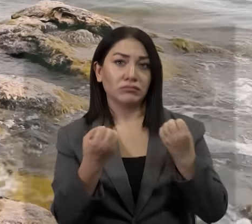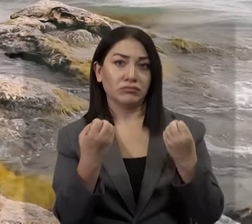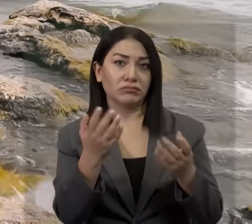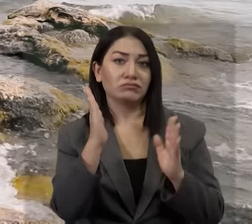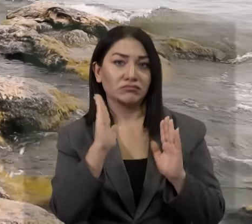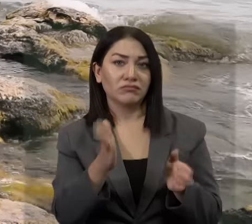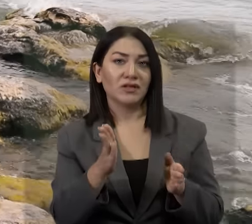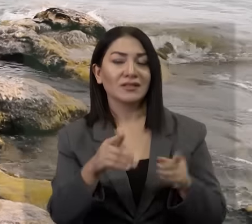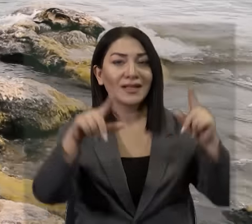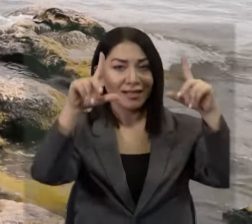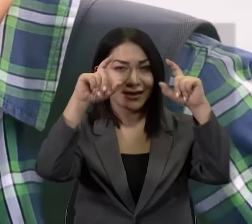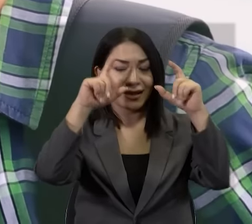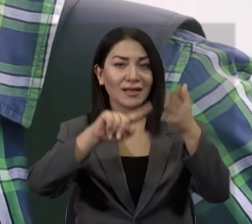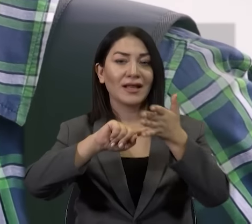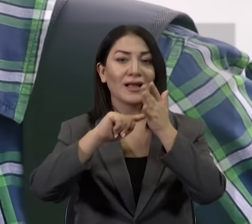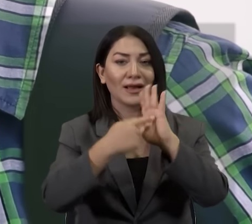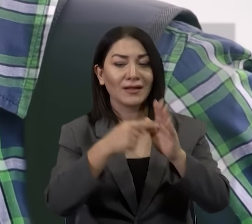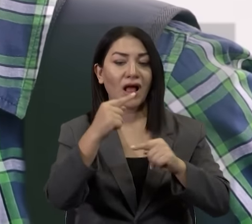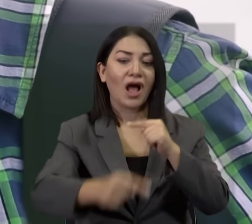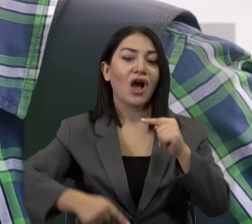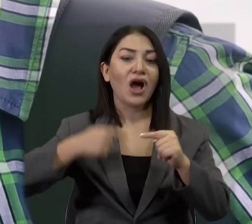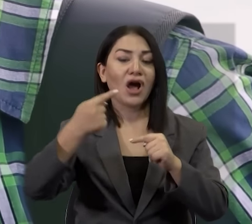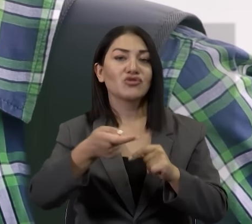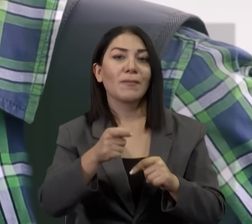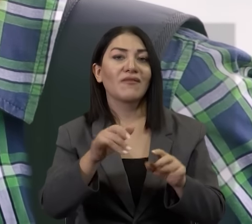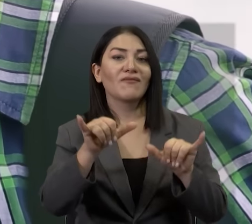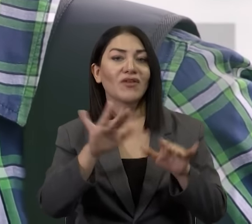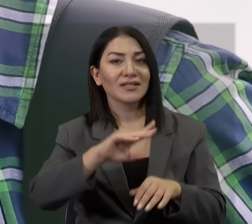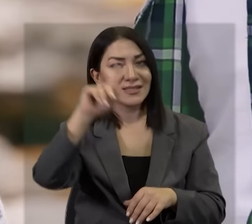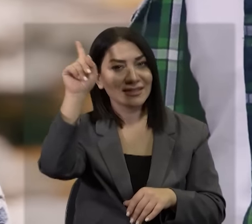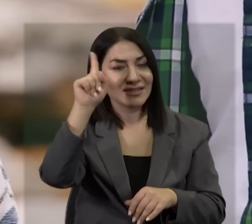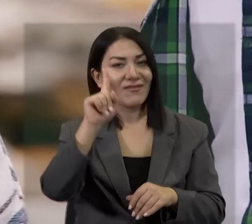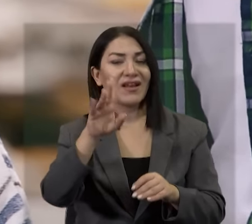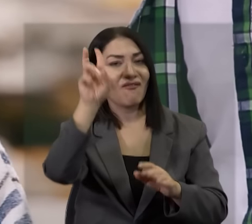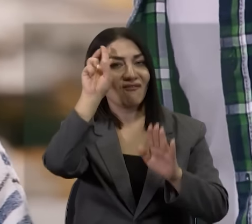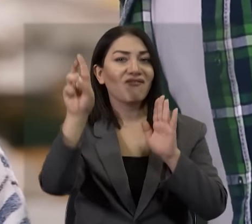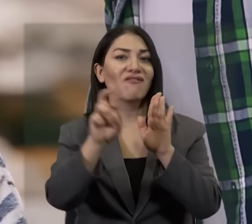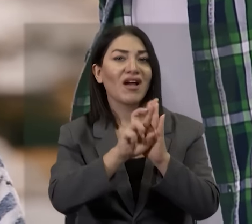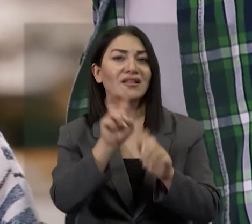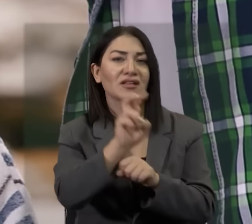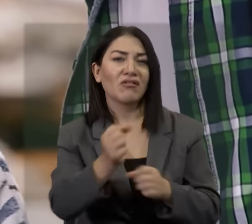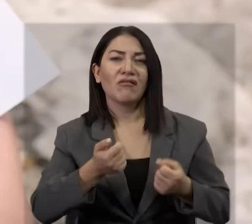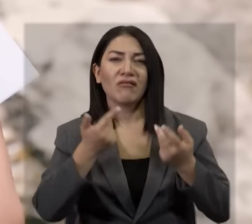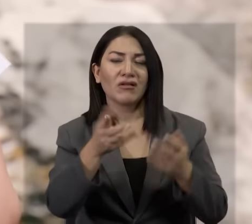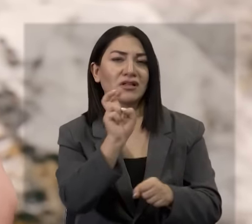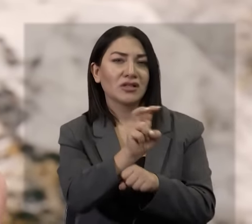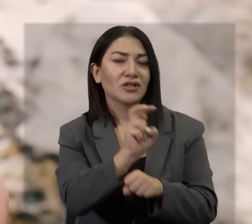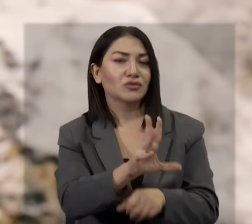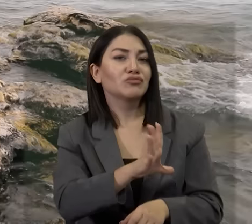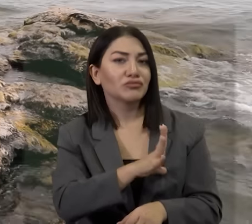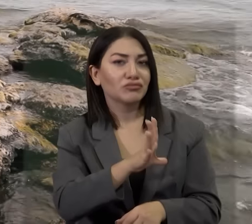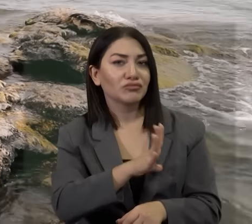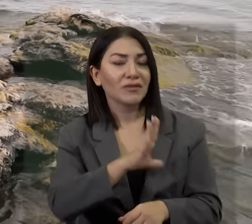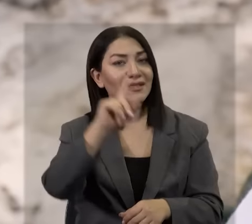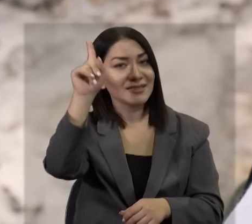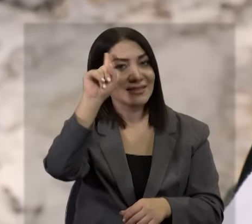Ուզեն շատ եք նվնվալու։ Այս նկարները ուղղորդում են մեզ դեպի հաջորդ բանալի։ Երեխեք, սա Սևան ավանքն է, ես մի քանի անգամ այստեղ եղել